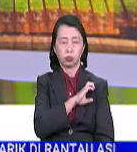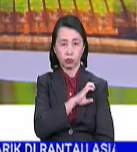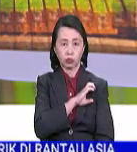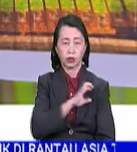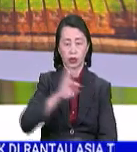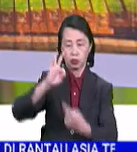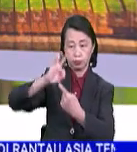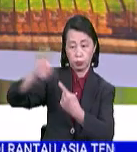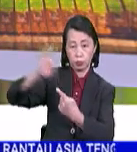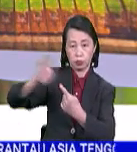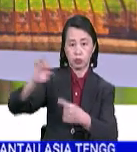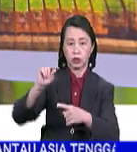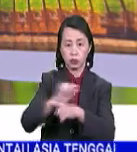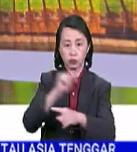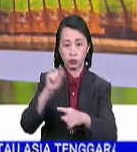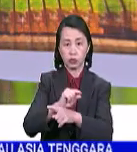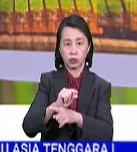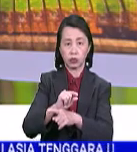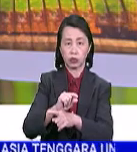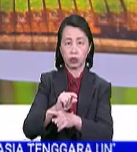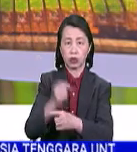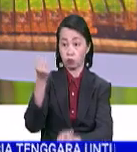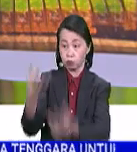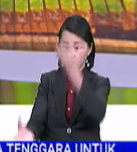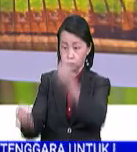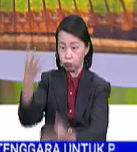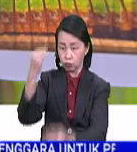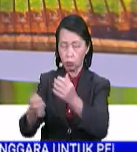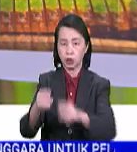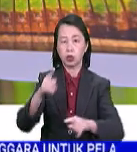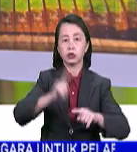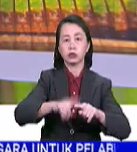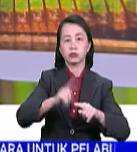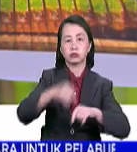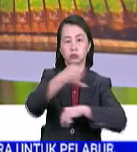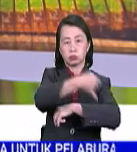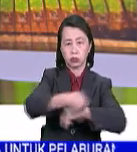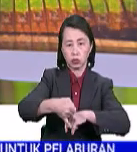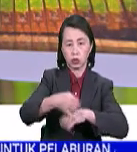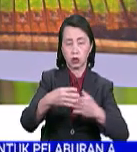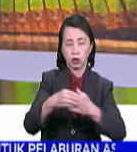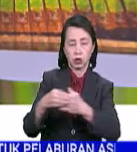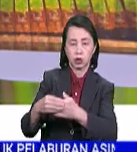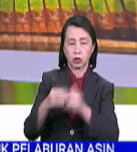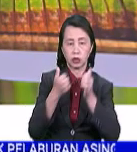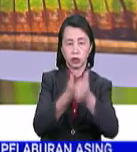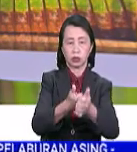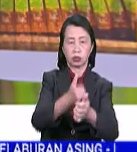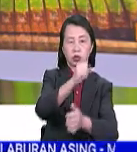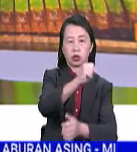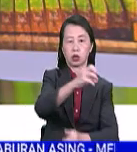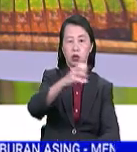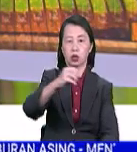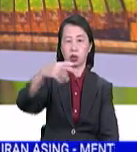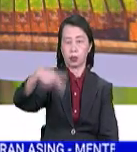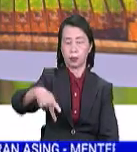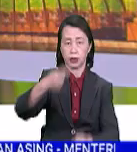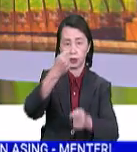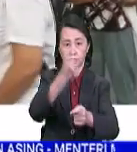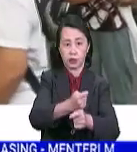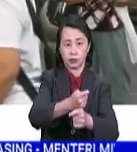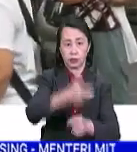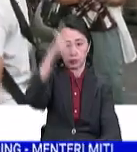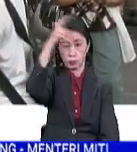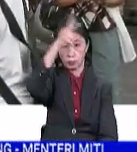Israel 5 mazein penggunaan metode ini tertakluk kepada garis panduan dan operasi stainless shop yang telah ditetapkan